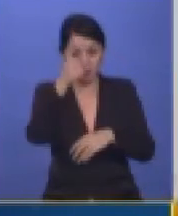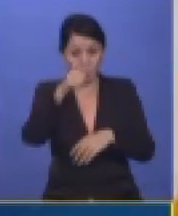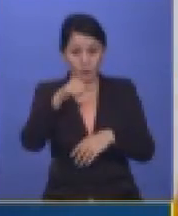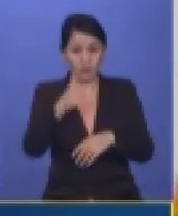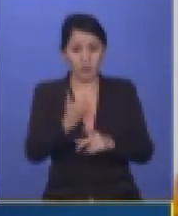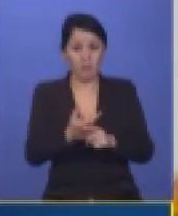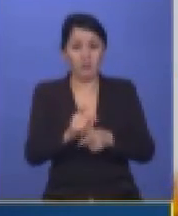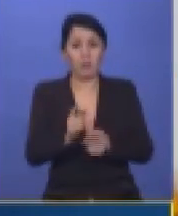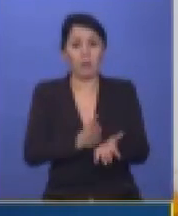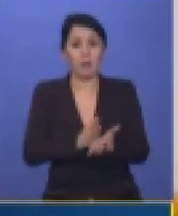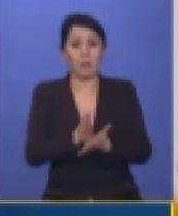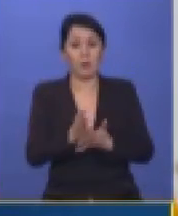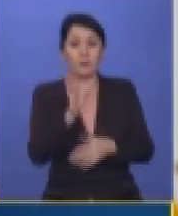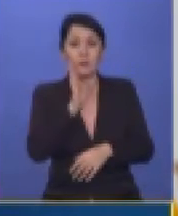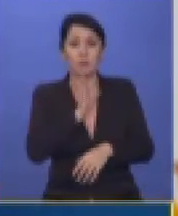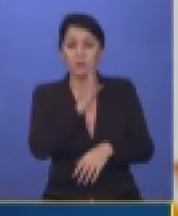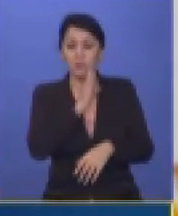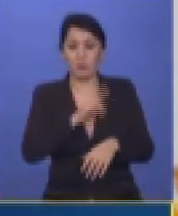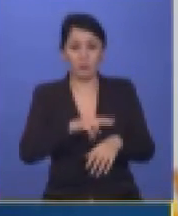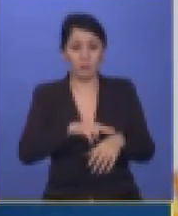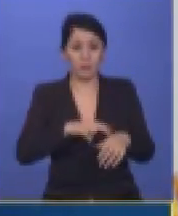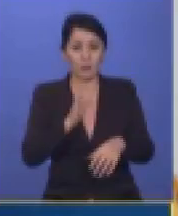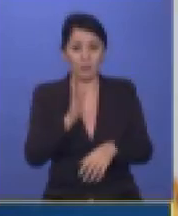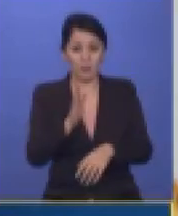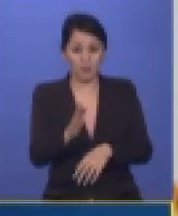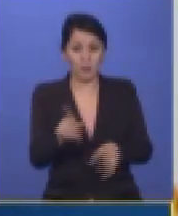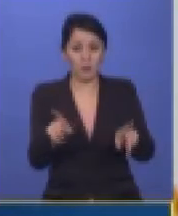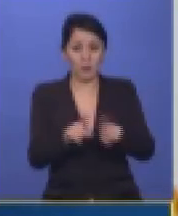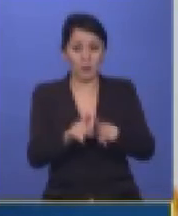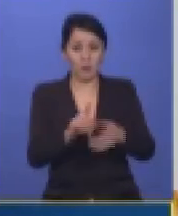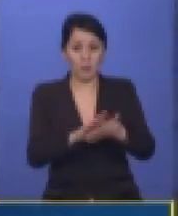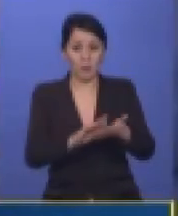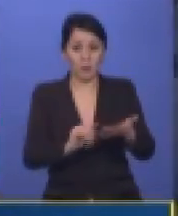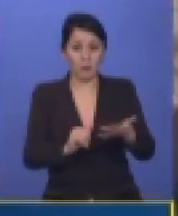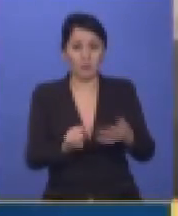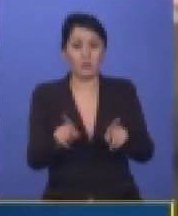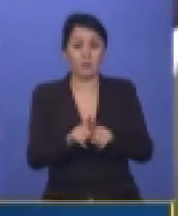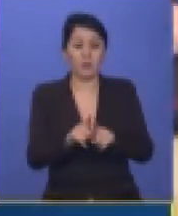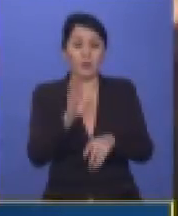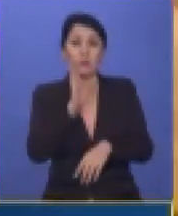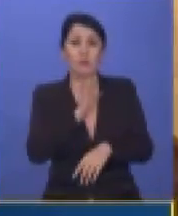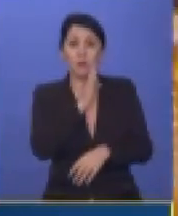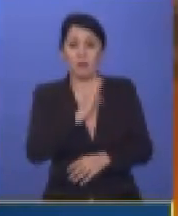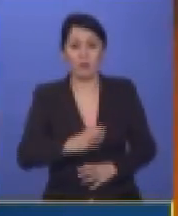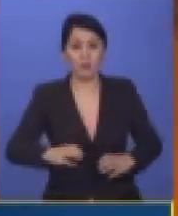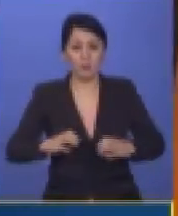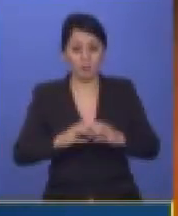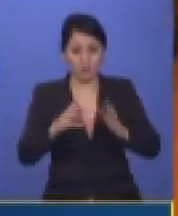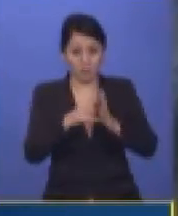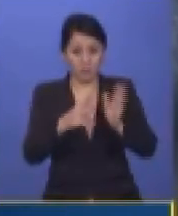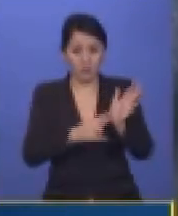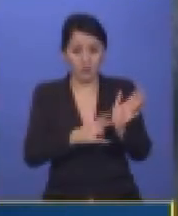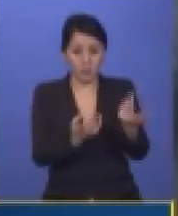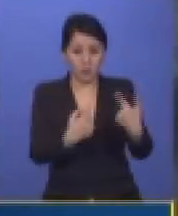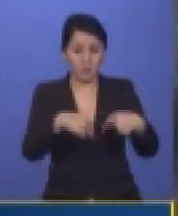в этом направлении женсоветом департамента полиции данная работа будет продолжена. Всего в женсовете 18 сотрудниц. Они